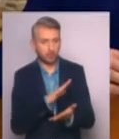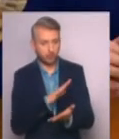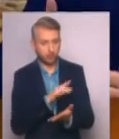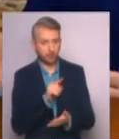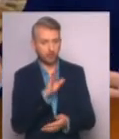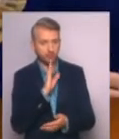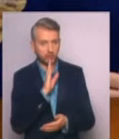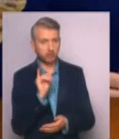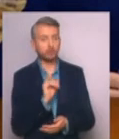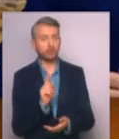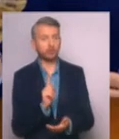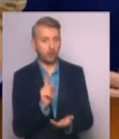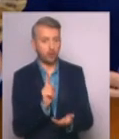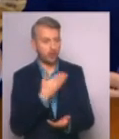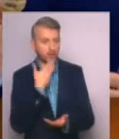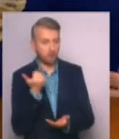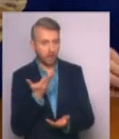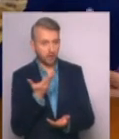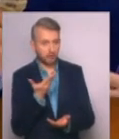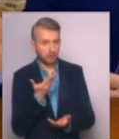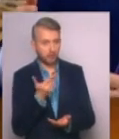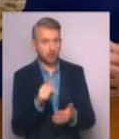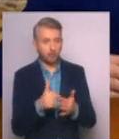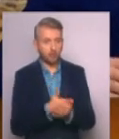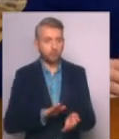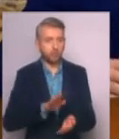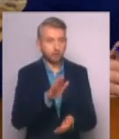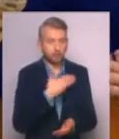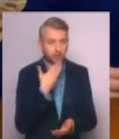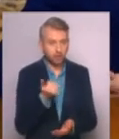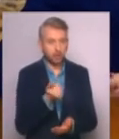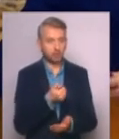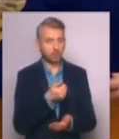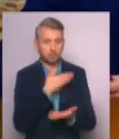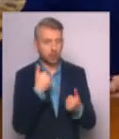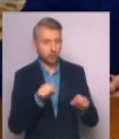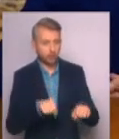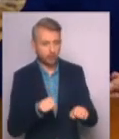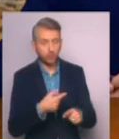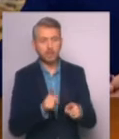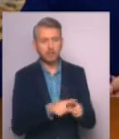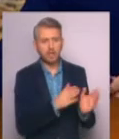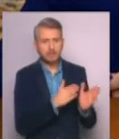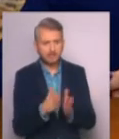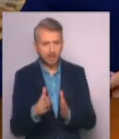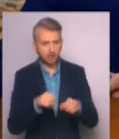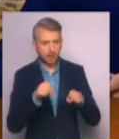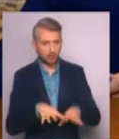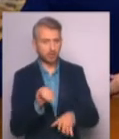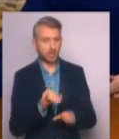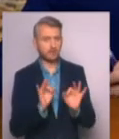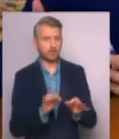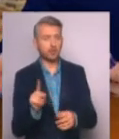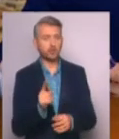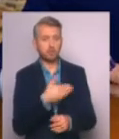жінки. І що, і немає, от знов таки пандуса, і немає можливості. Тому це системне рішення, звичайно, що